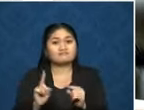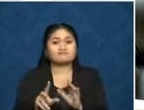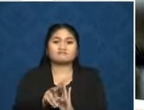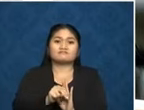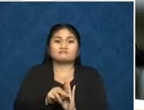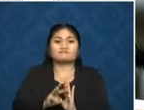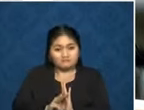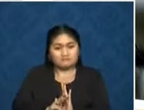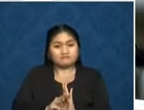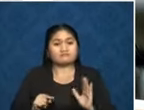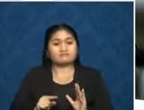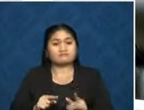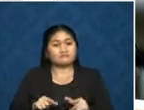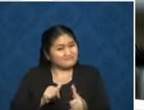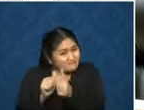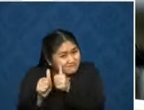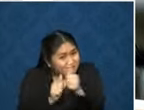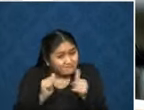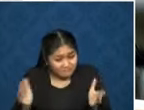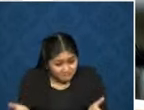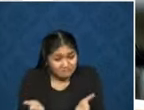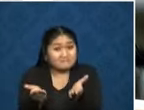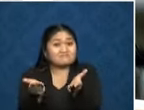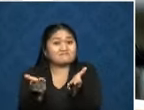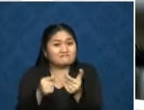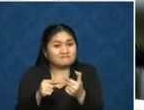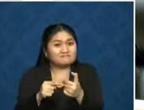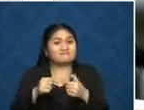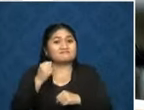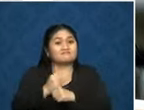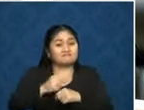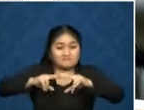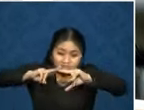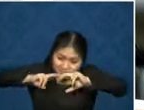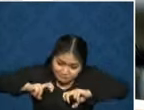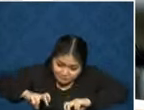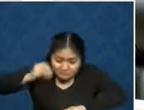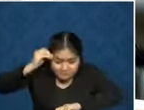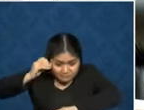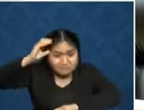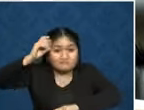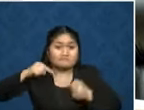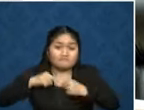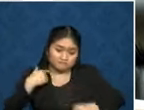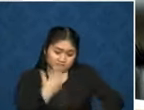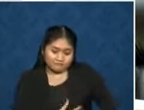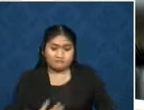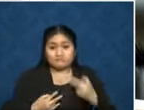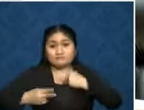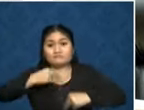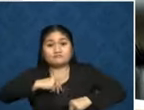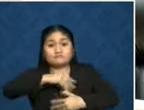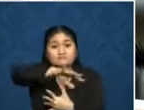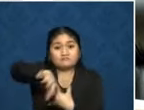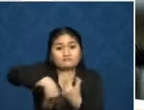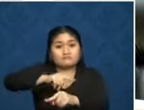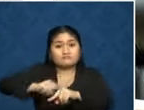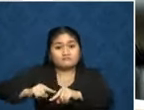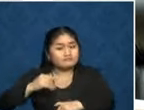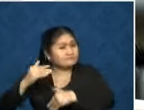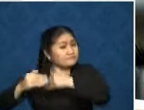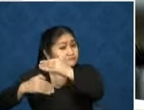รมและการแข่งขันเพื่อสนับสนุนการสร้างการวิจัยและองค์ความรู้เช่นการดูแลสุขภาพสิ่งแวดล้อมความก้า